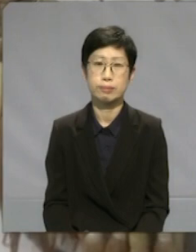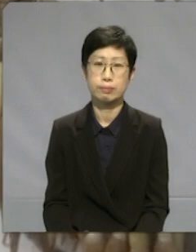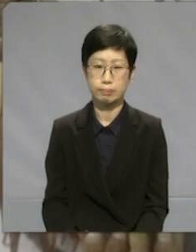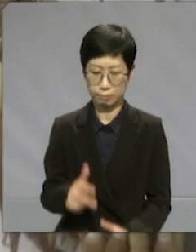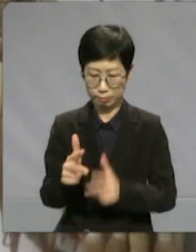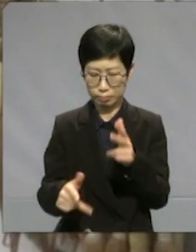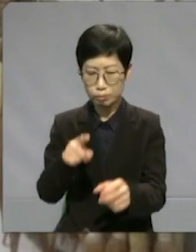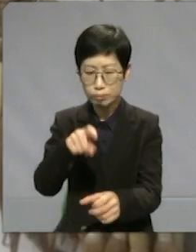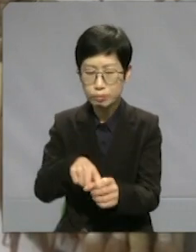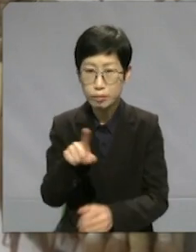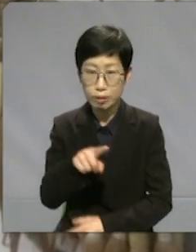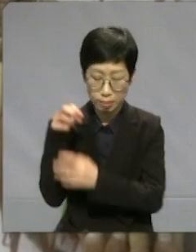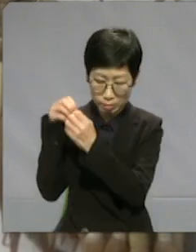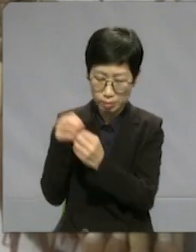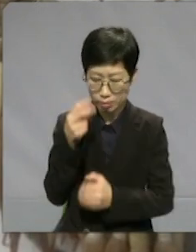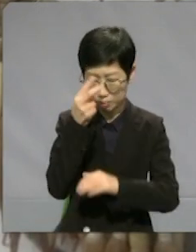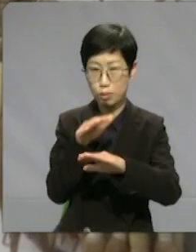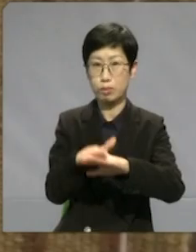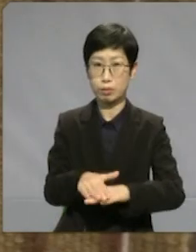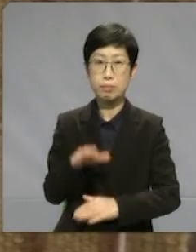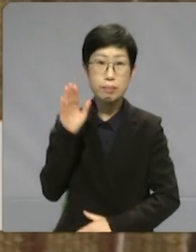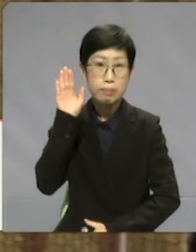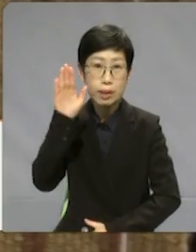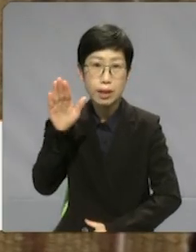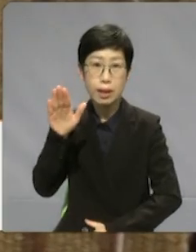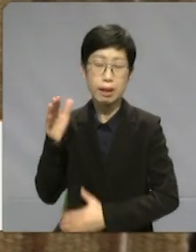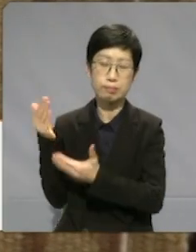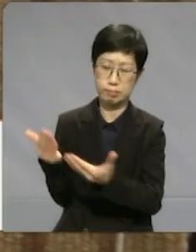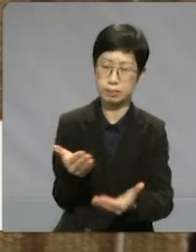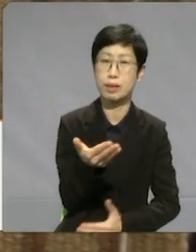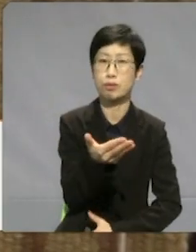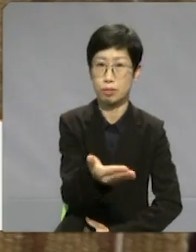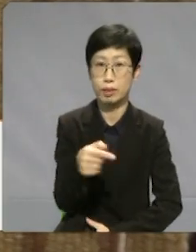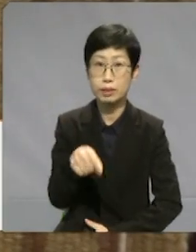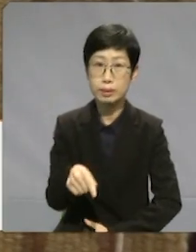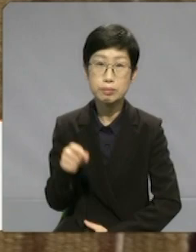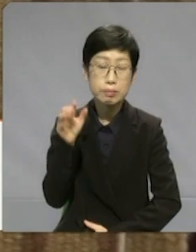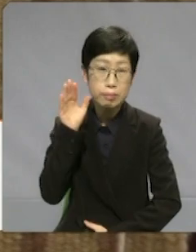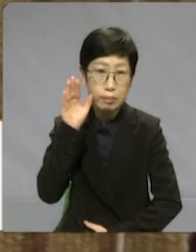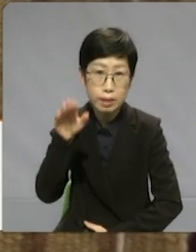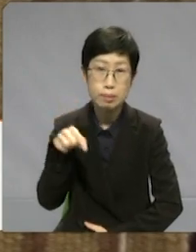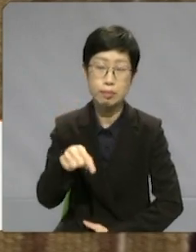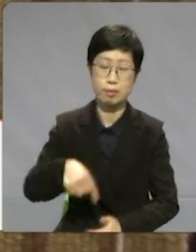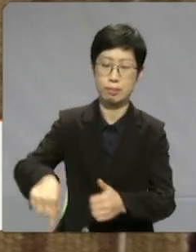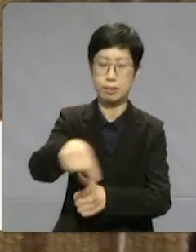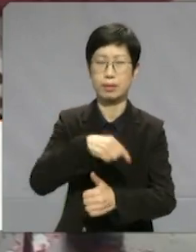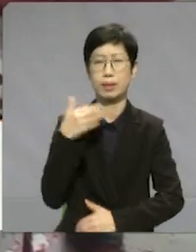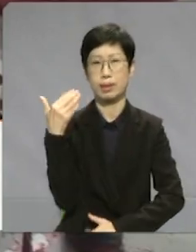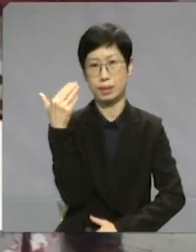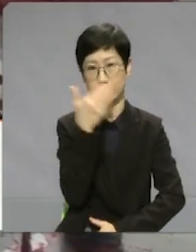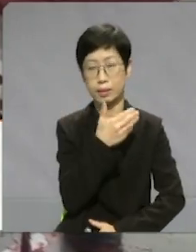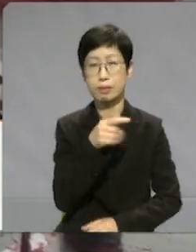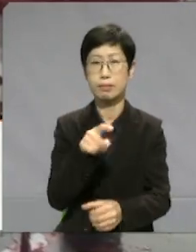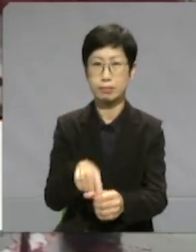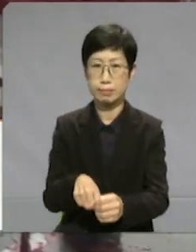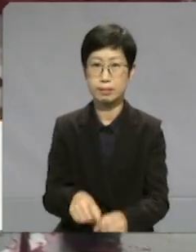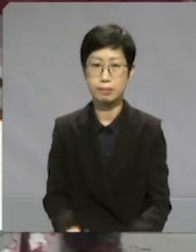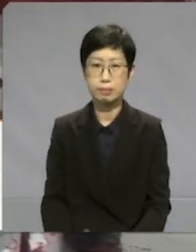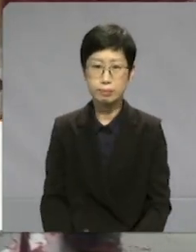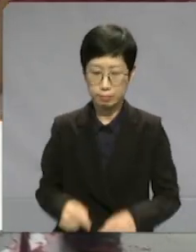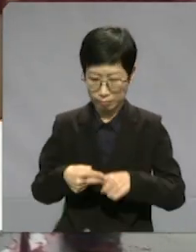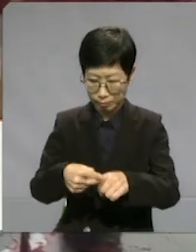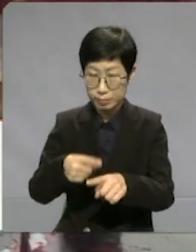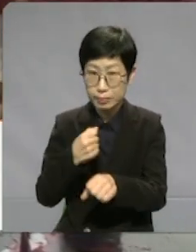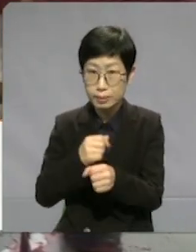공장의 목표는 전통을 보존 미래에 전달하는 것이며 그 미래는 환경 친화적입니다 직을 짜는데